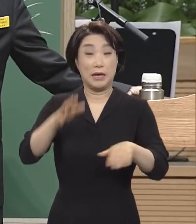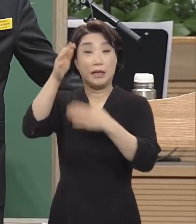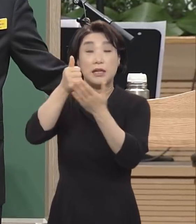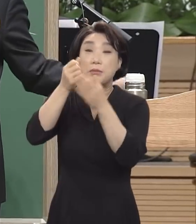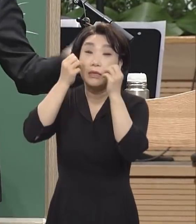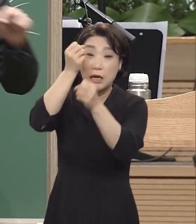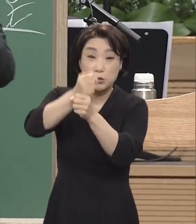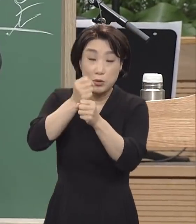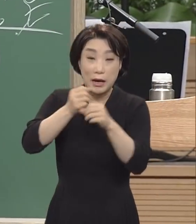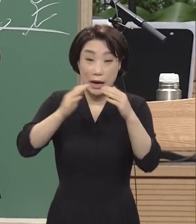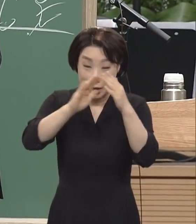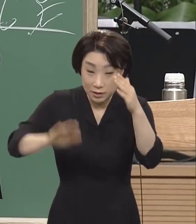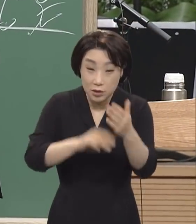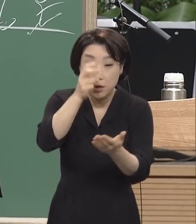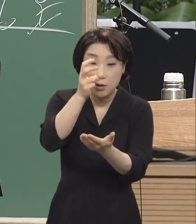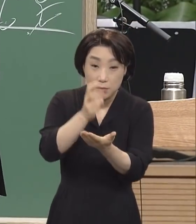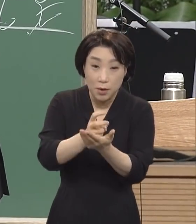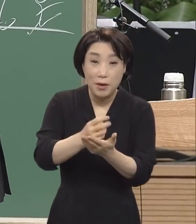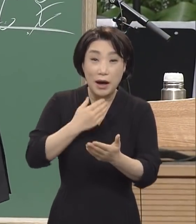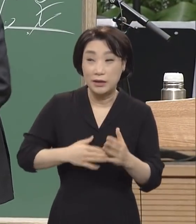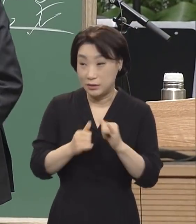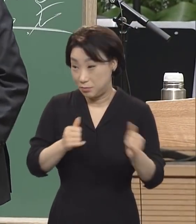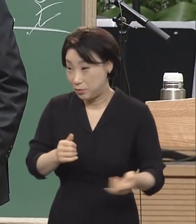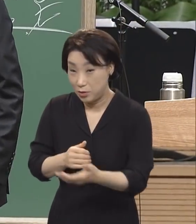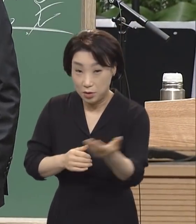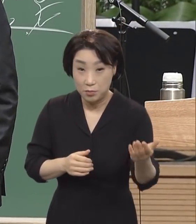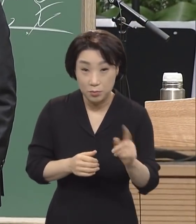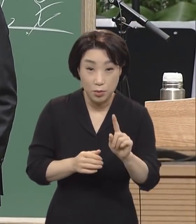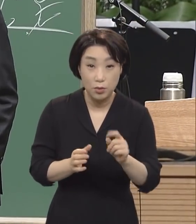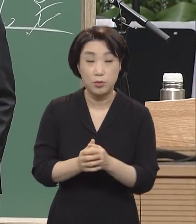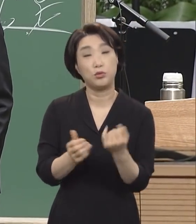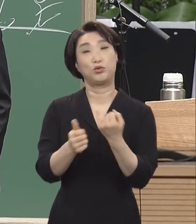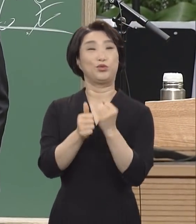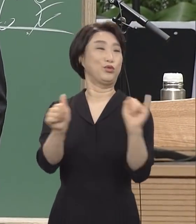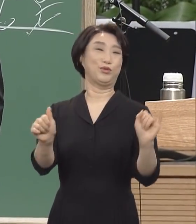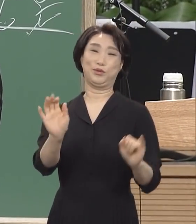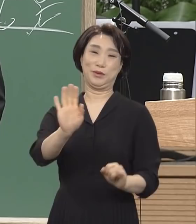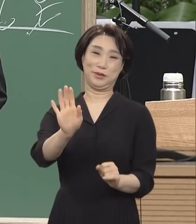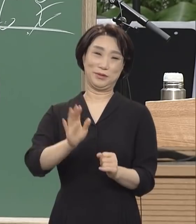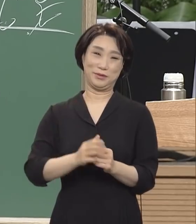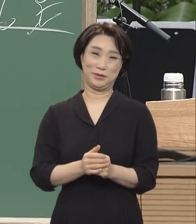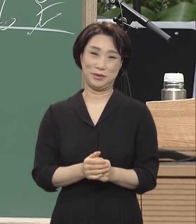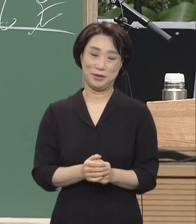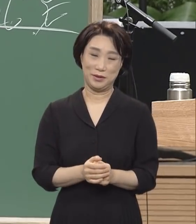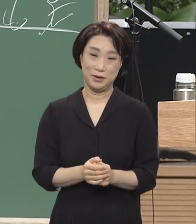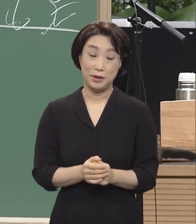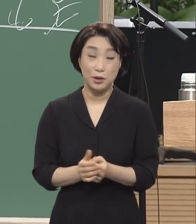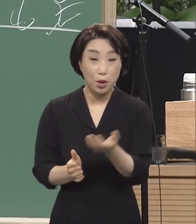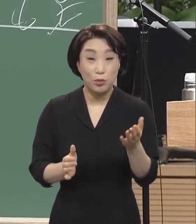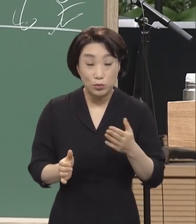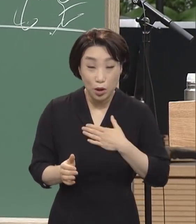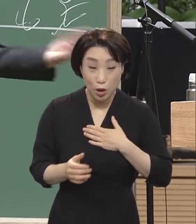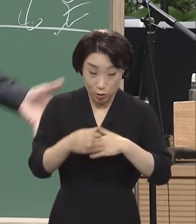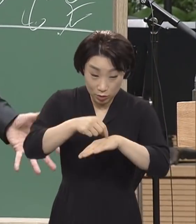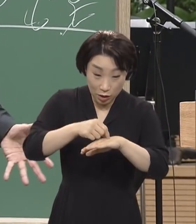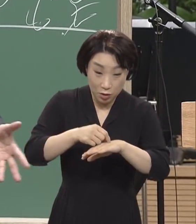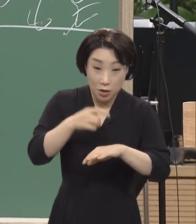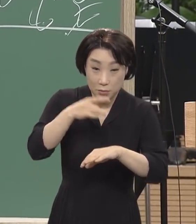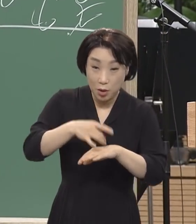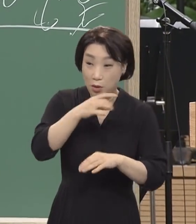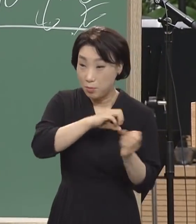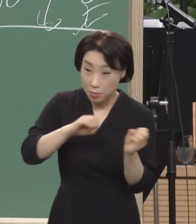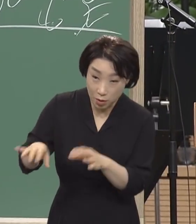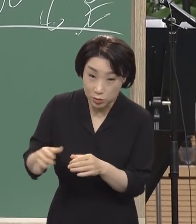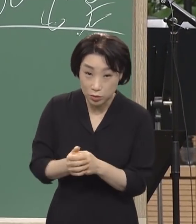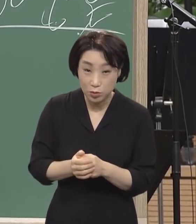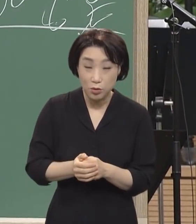창조하신 가정의 법칙을 아는 사람들은 절대 이유는 없어요. 어떻게 자기 살과 뼈를 내던지고